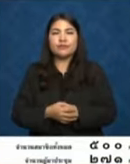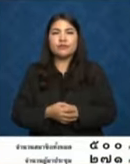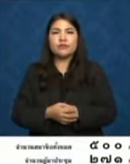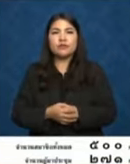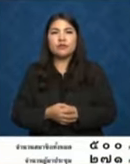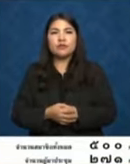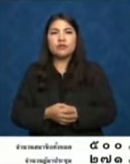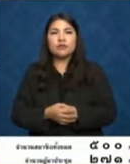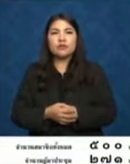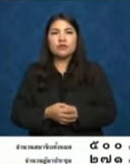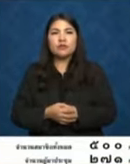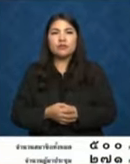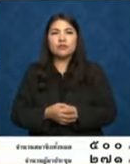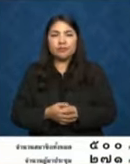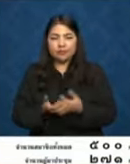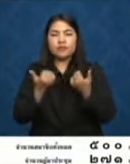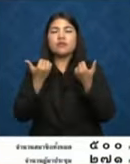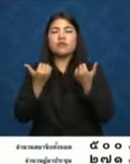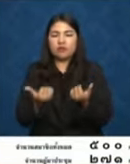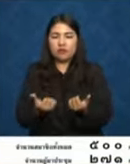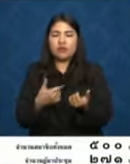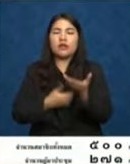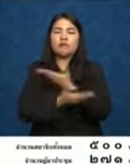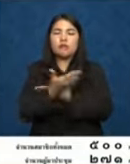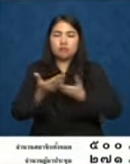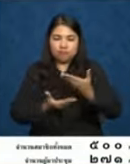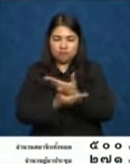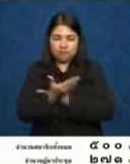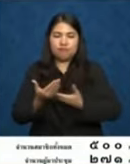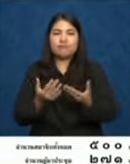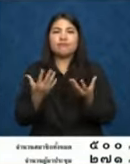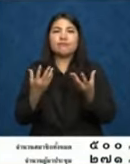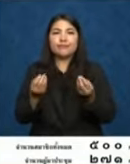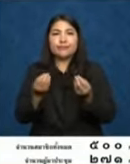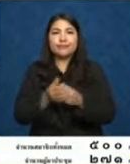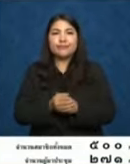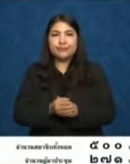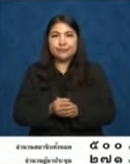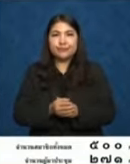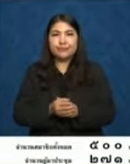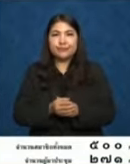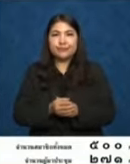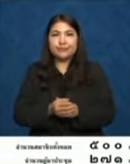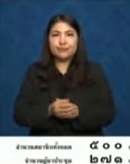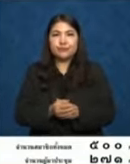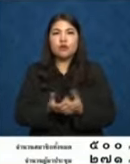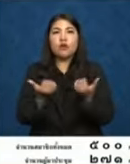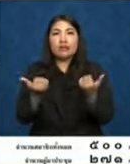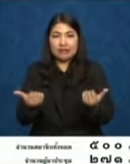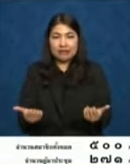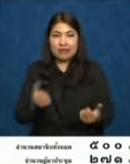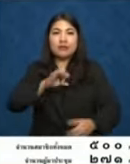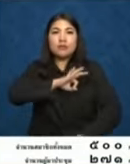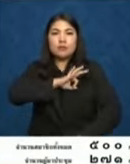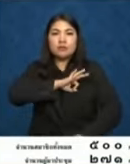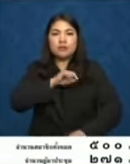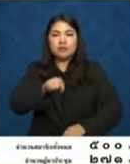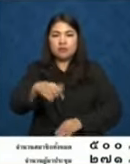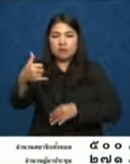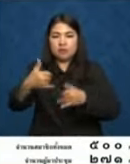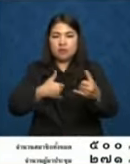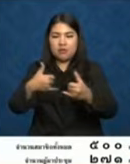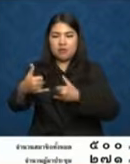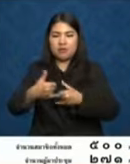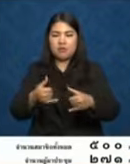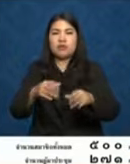ครับเป็นอันว่าการหารือของเราจบเพียงเท่านี้นะครับเรียนท่านสมาชิกครับขณะนี้มีสมาชิกลงชื่อมาประชุมแล้ว